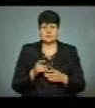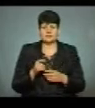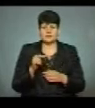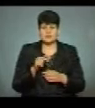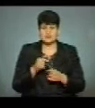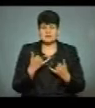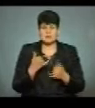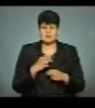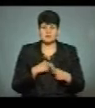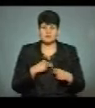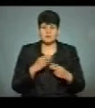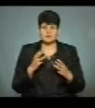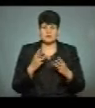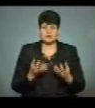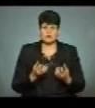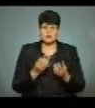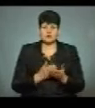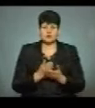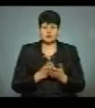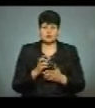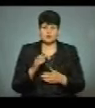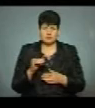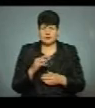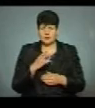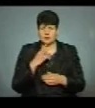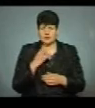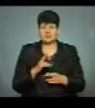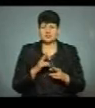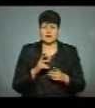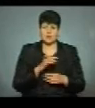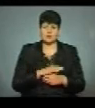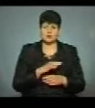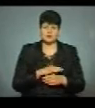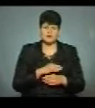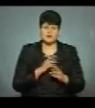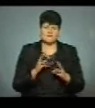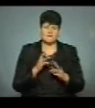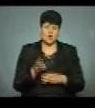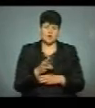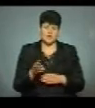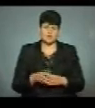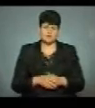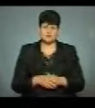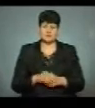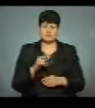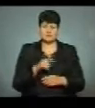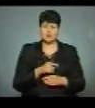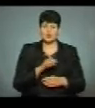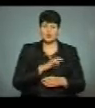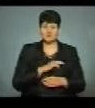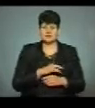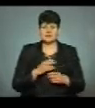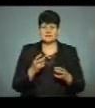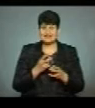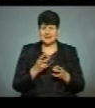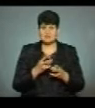Зараз працівник пожежно-рятувальної служби Володимир Солотвінський покаже, як користуватися вогнегасниками. Щоб ним скористуватися, потрібно